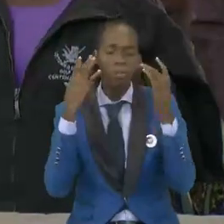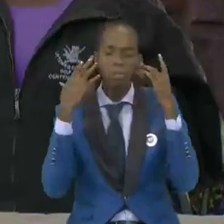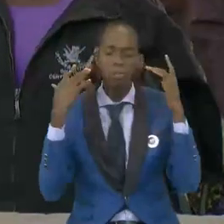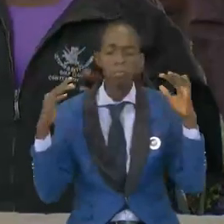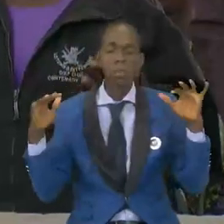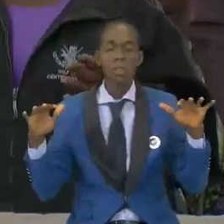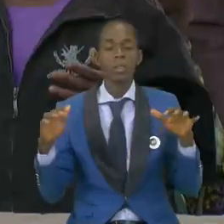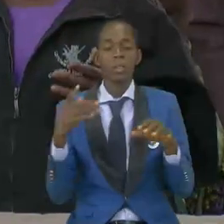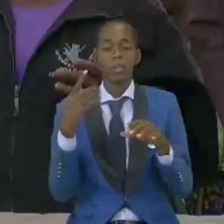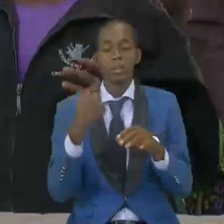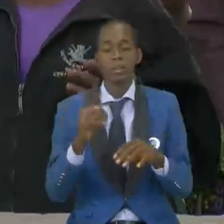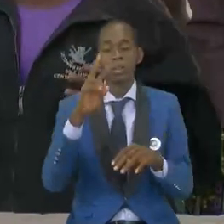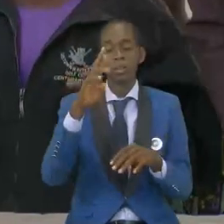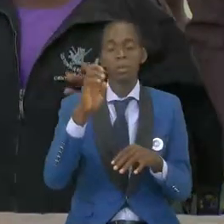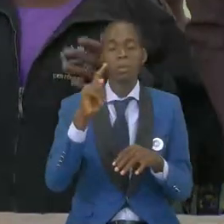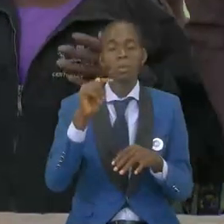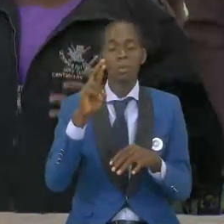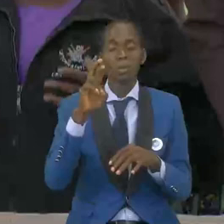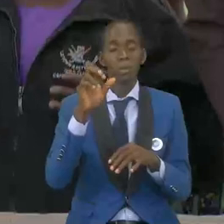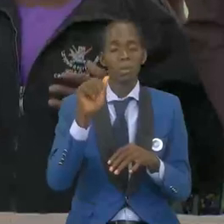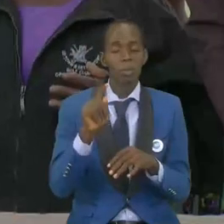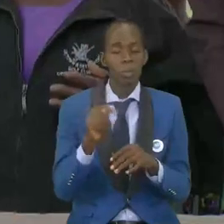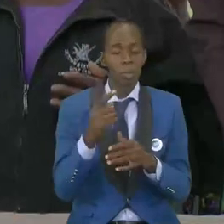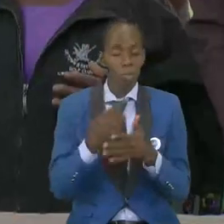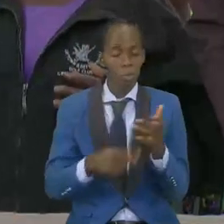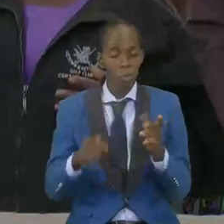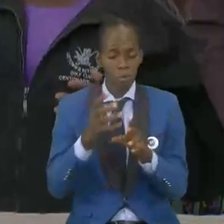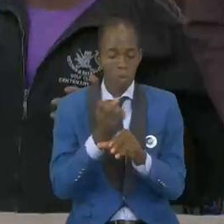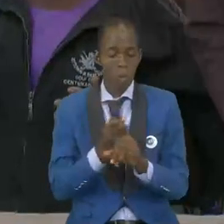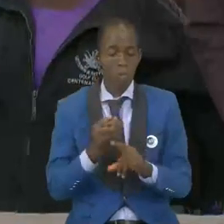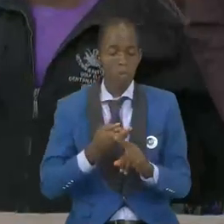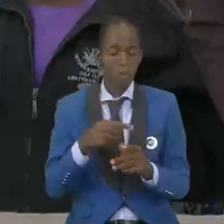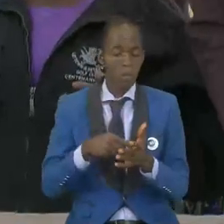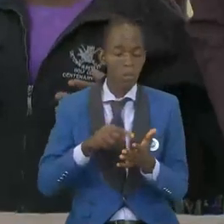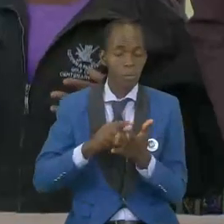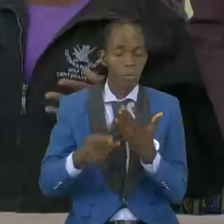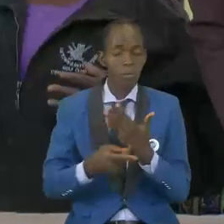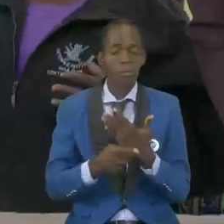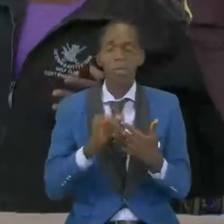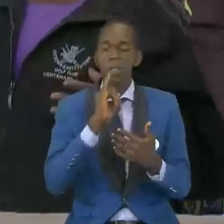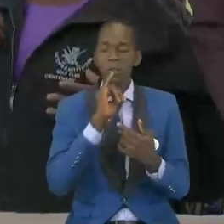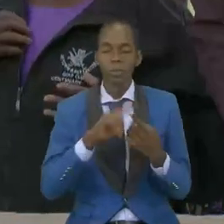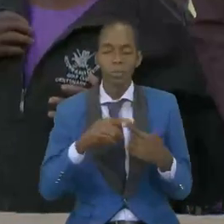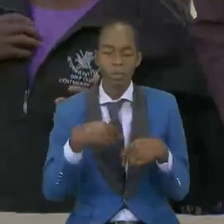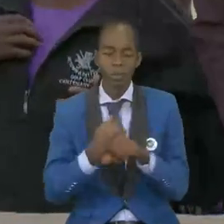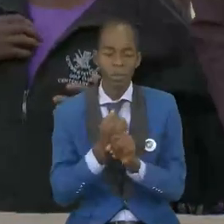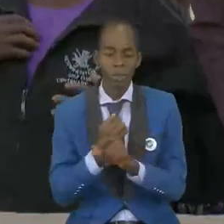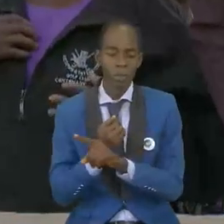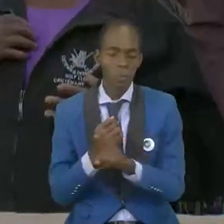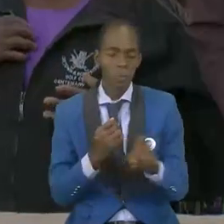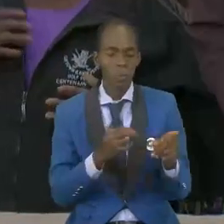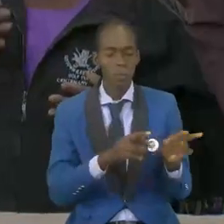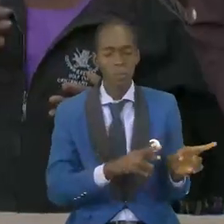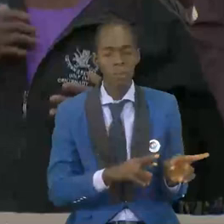la retraite, ce que tu obtiendras à la retraite, c'est pour te rendre prêt.